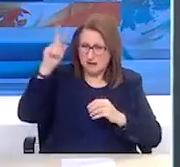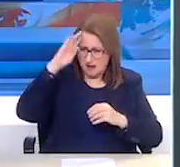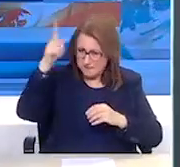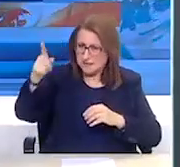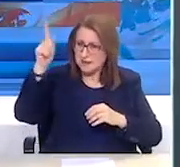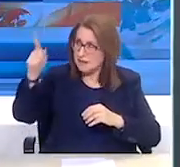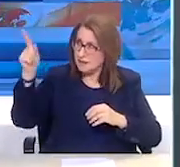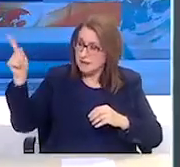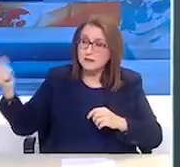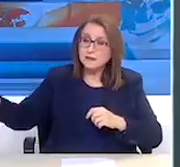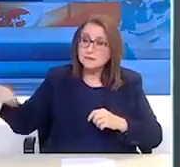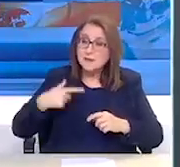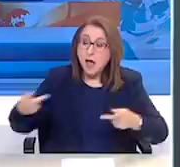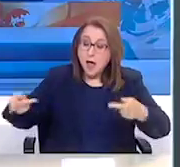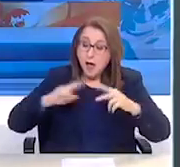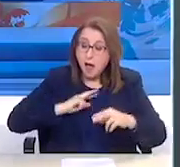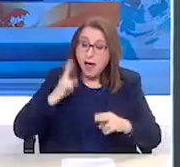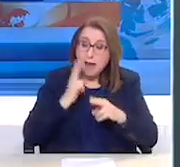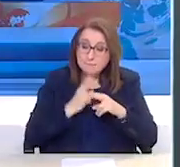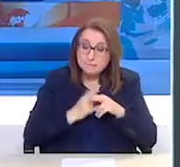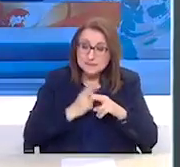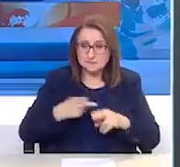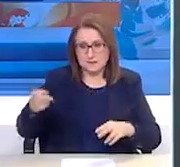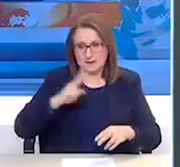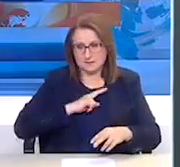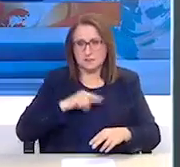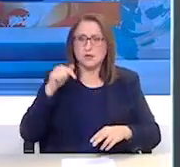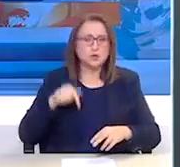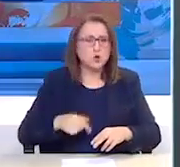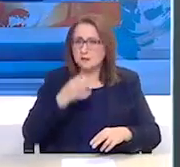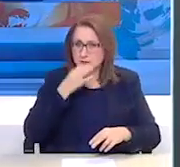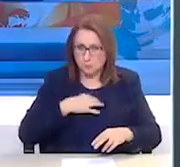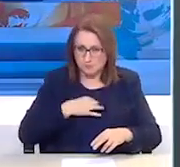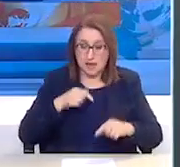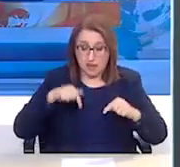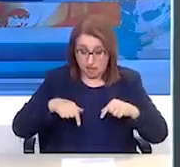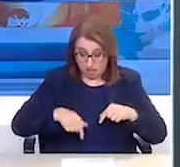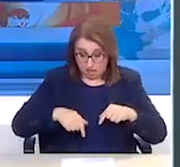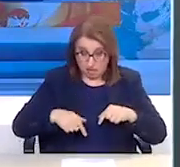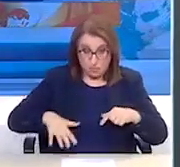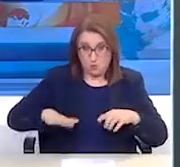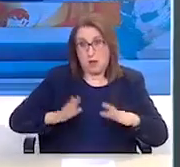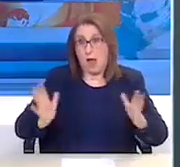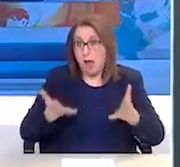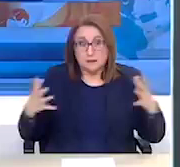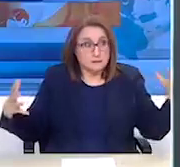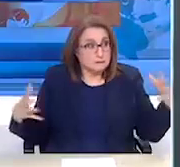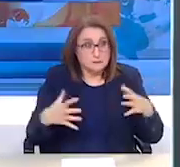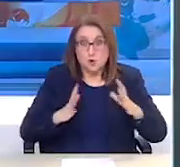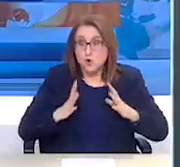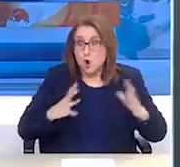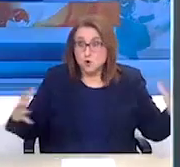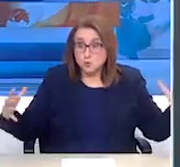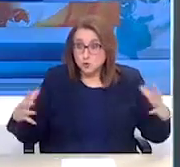και να τοποθετηθούμε επ' αυτού. Αυτή τη στιγμή σε ανοιχτούς χώρους δεν χρειάζεται μάσκα. Σε κλειστούς ενδεχομένως να δούμε μια τέτοια σύσταση στην